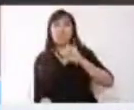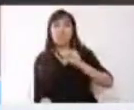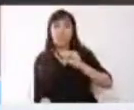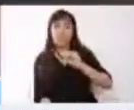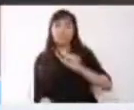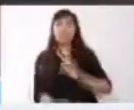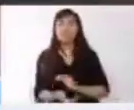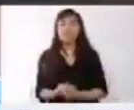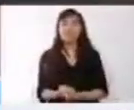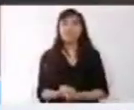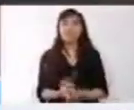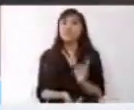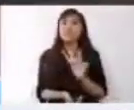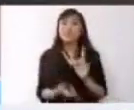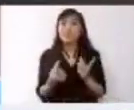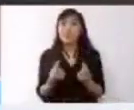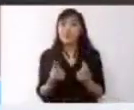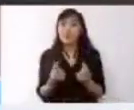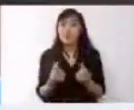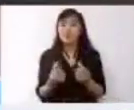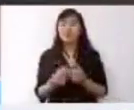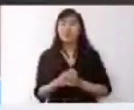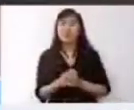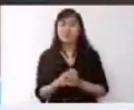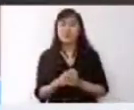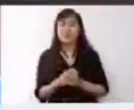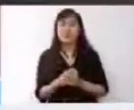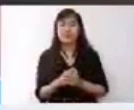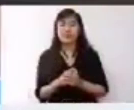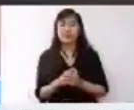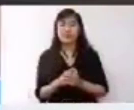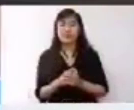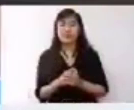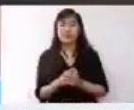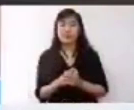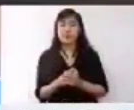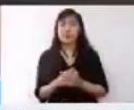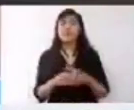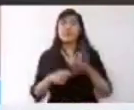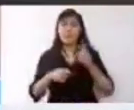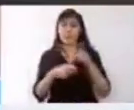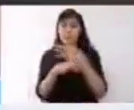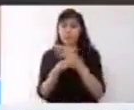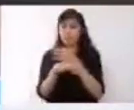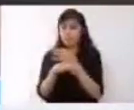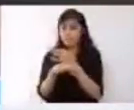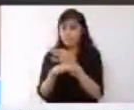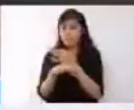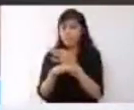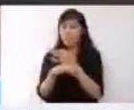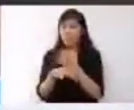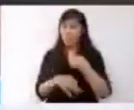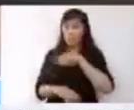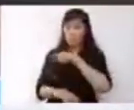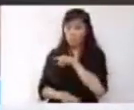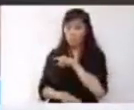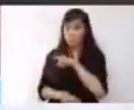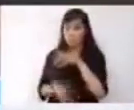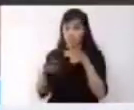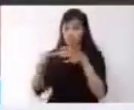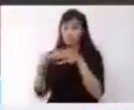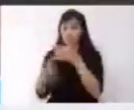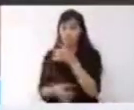hindi nakakabayad at hindi na nakakautang dahil na-reach na nila yung limit nila, pwede na silang umutang